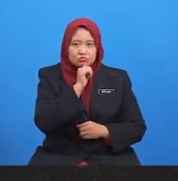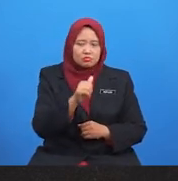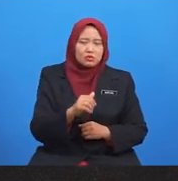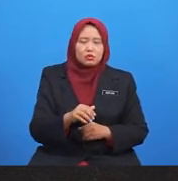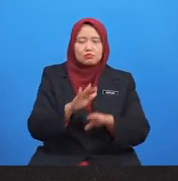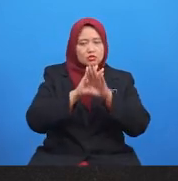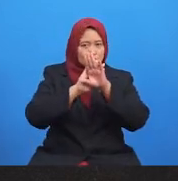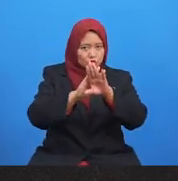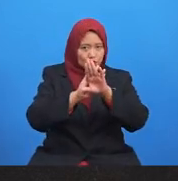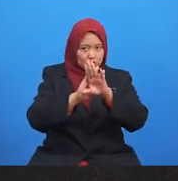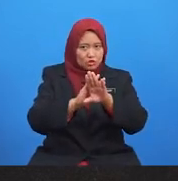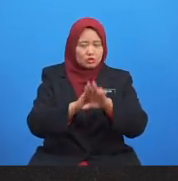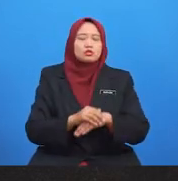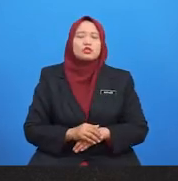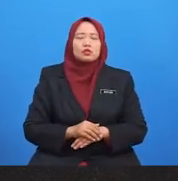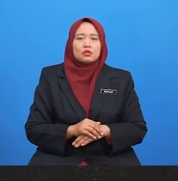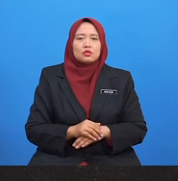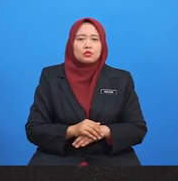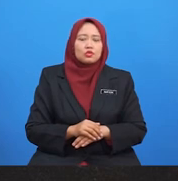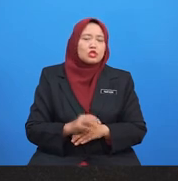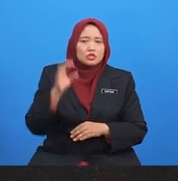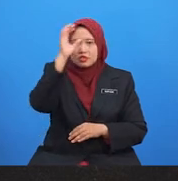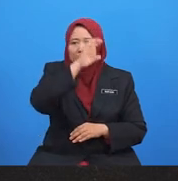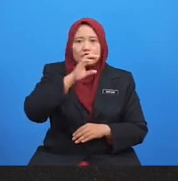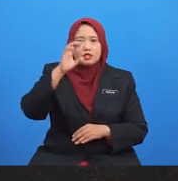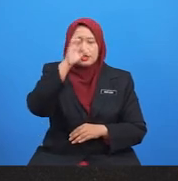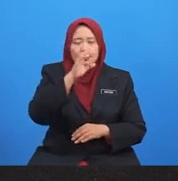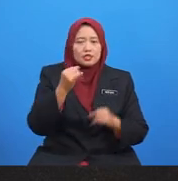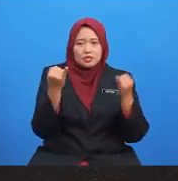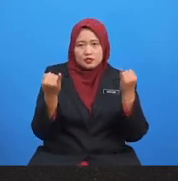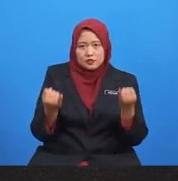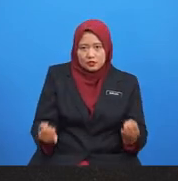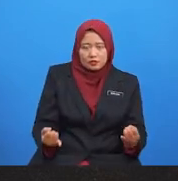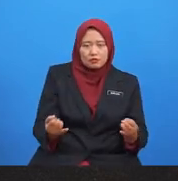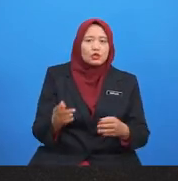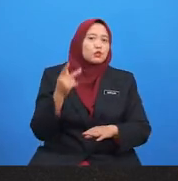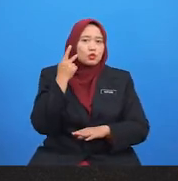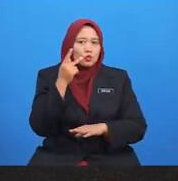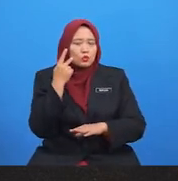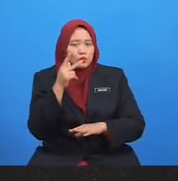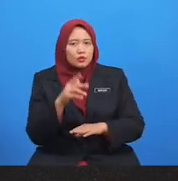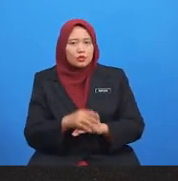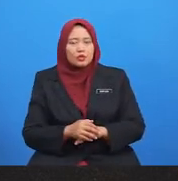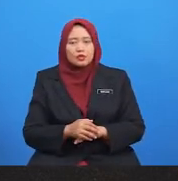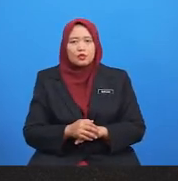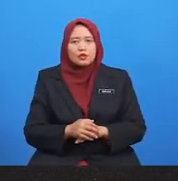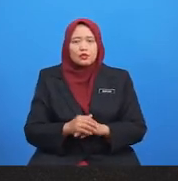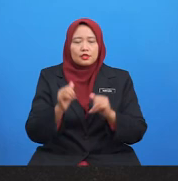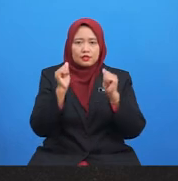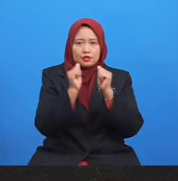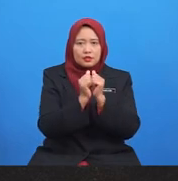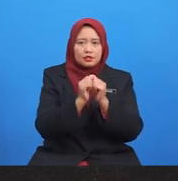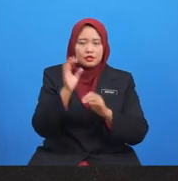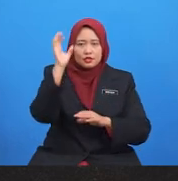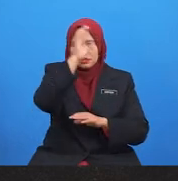Kita akan mencari isi padu bagi kawasan tersebut dengan mencari nilai